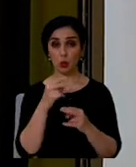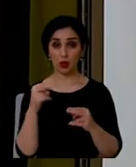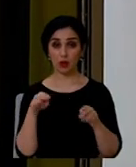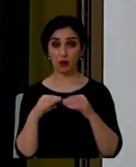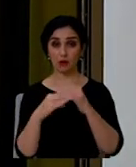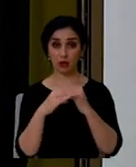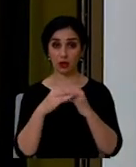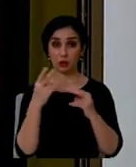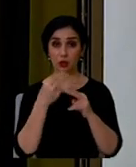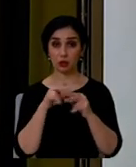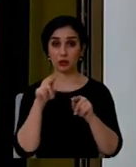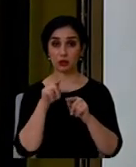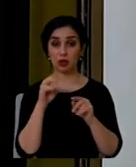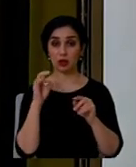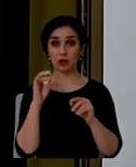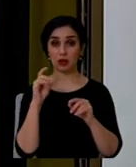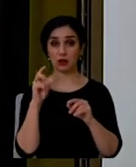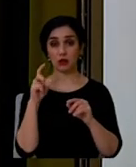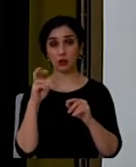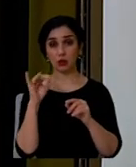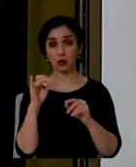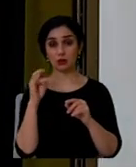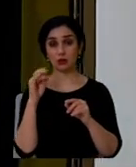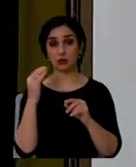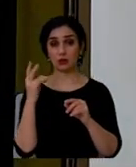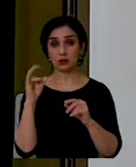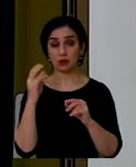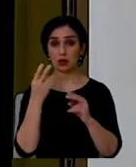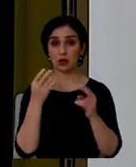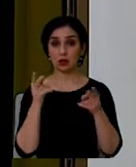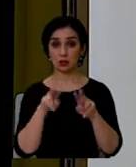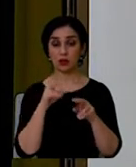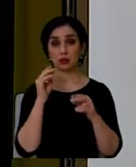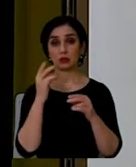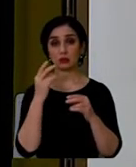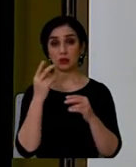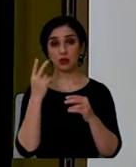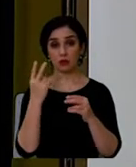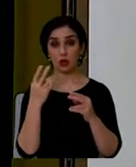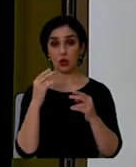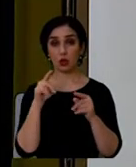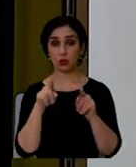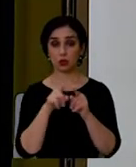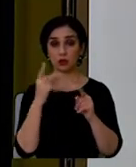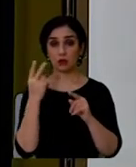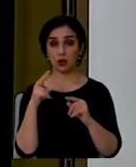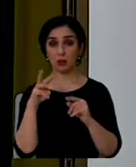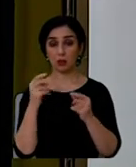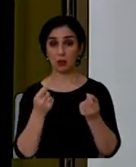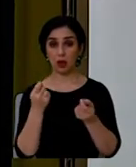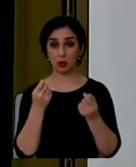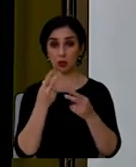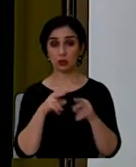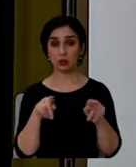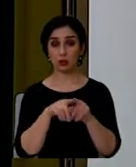Уравниваем реакцию. 2 хлора перед хлоридом натрия ставим 2. Тогда щелочь у нас будет тоже 2 молекулы. И